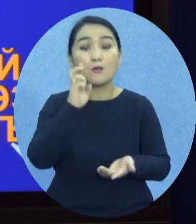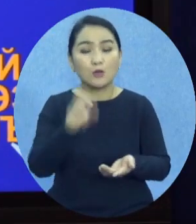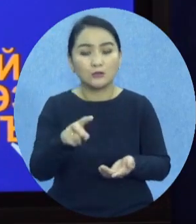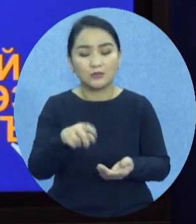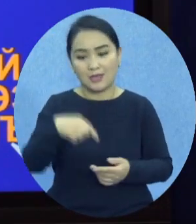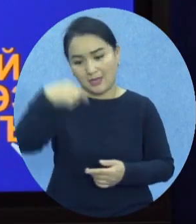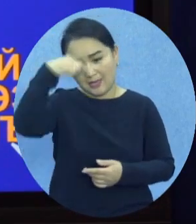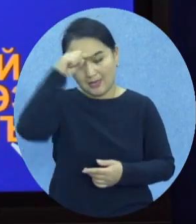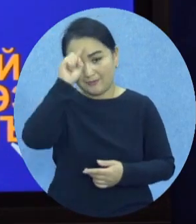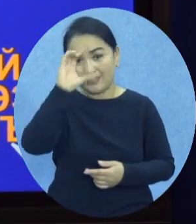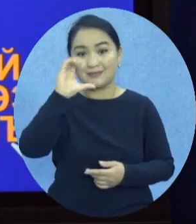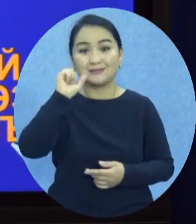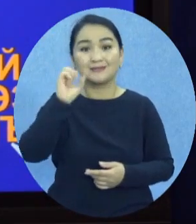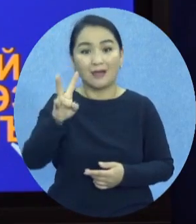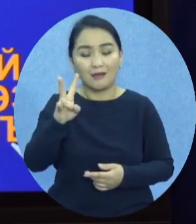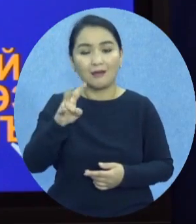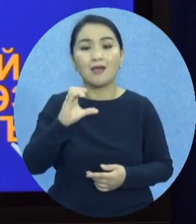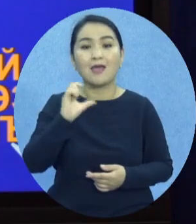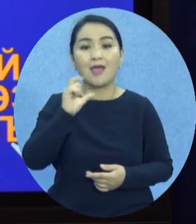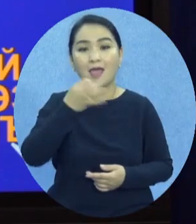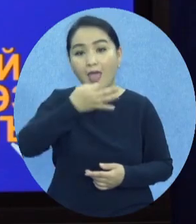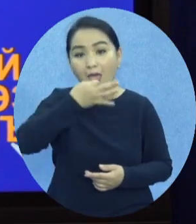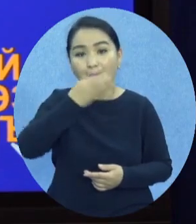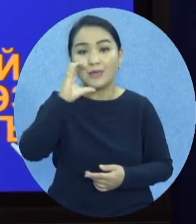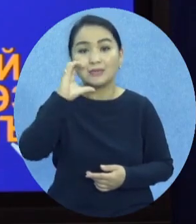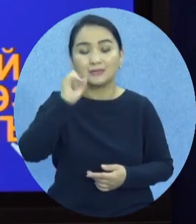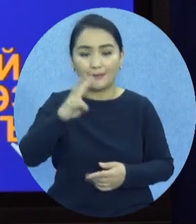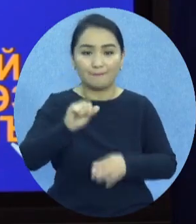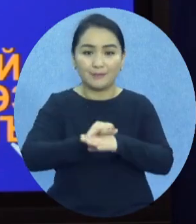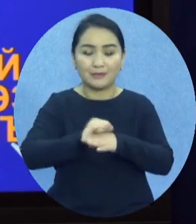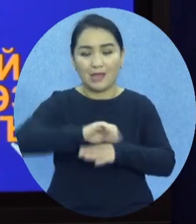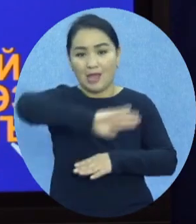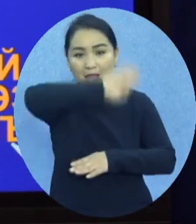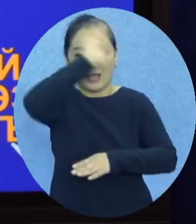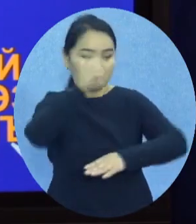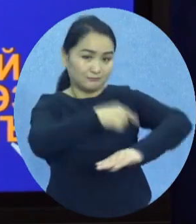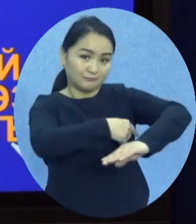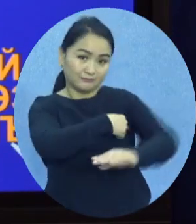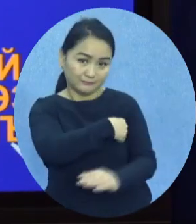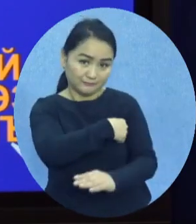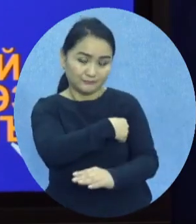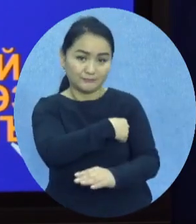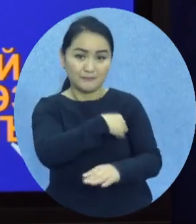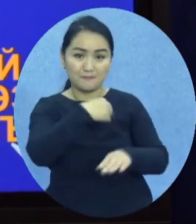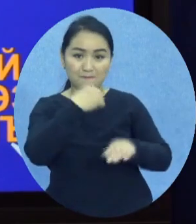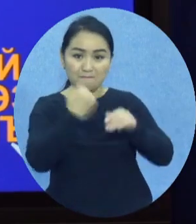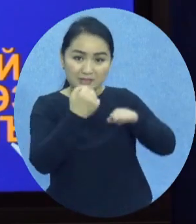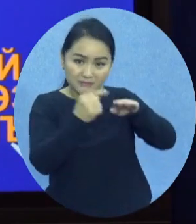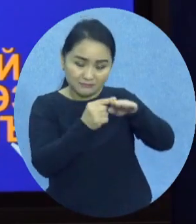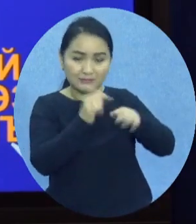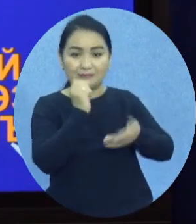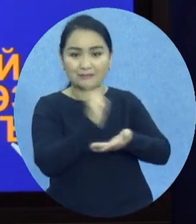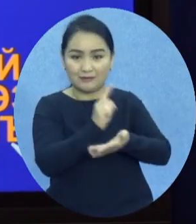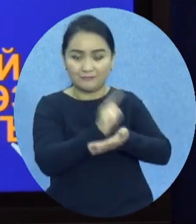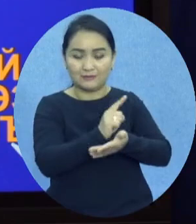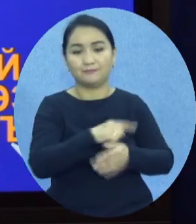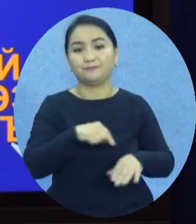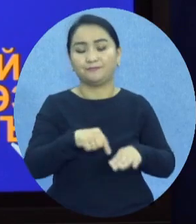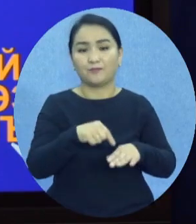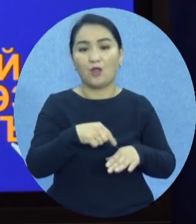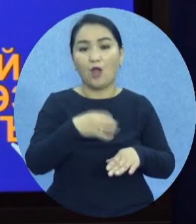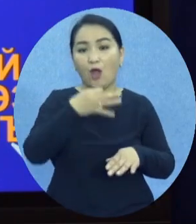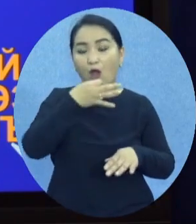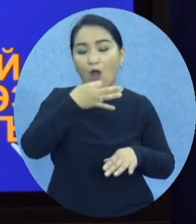бэлдэж яваарай гэдэг тав хүндээ дахин дахин анхааруулъя. Халууны шил таны машин дотор заавал байх ёстой. Үүнээс гадна өвчин амдах юм заавал